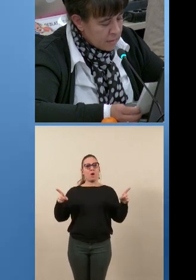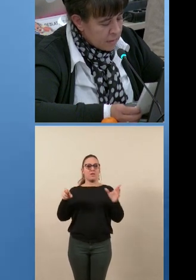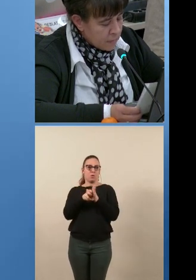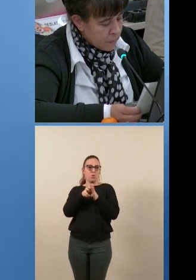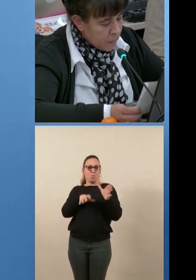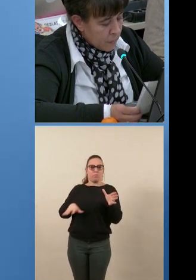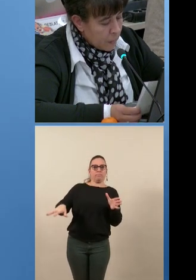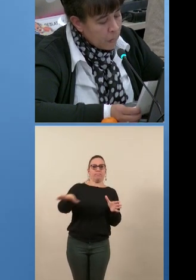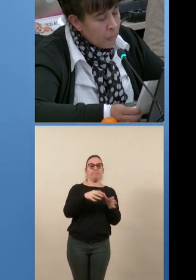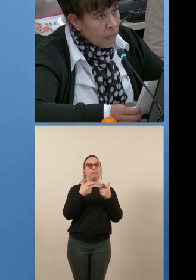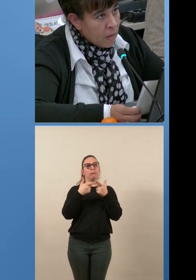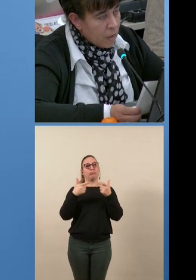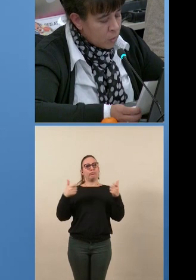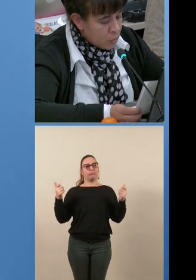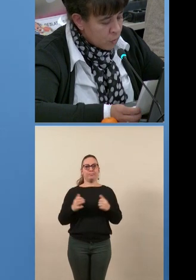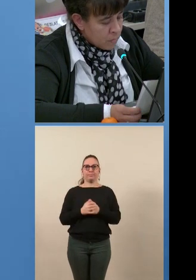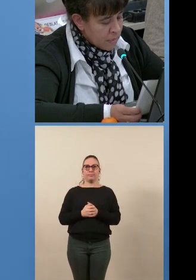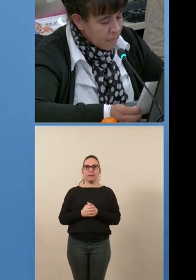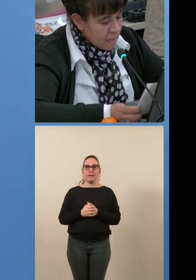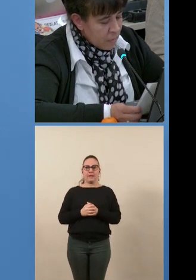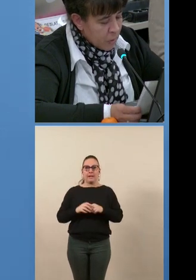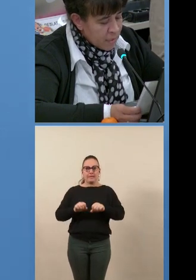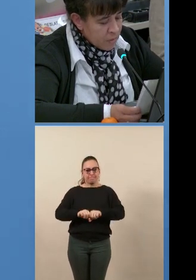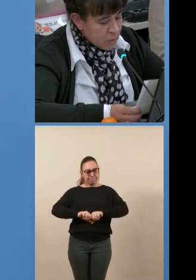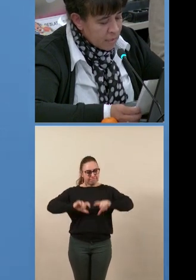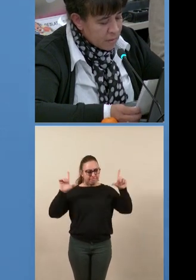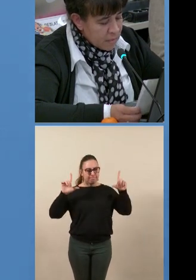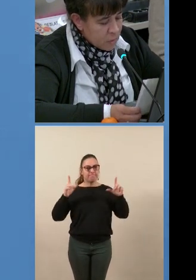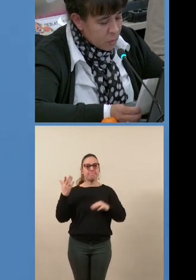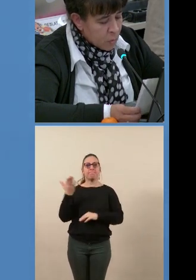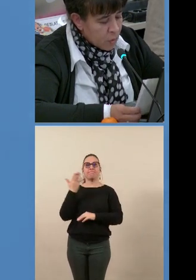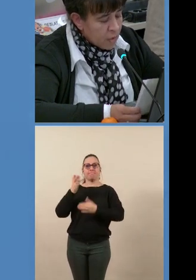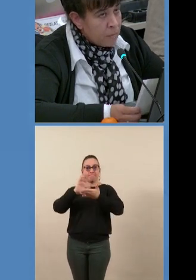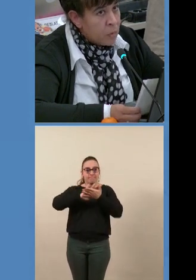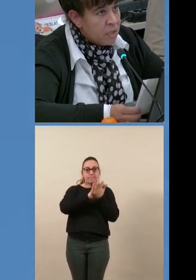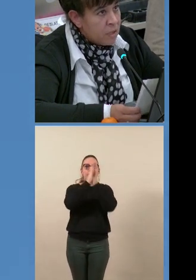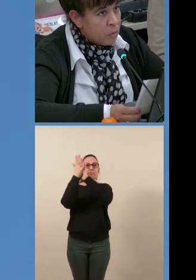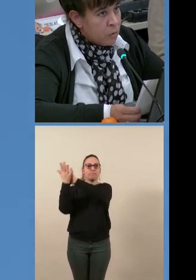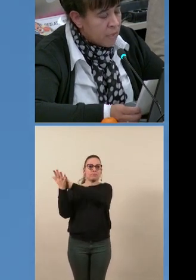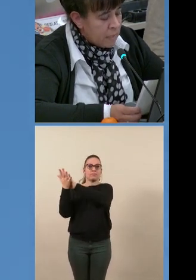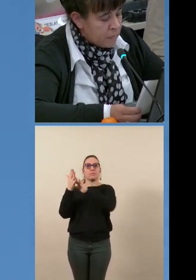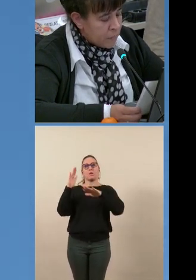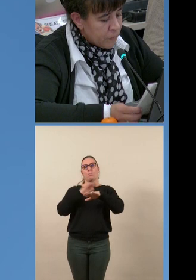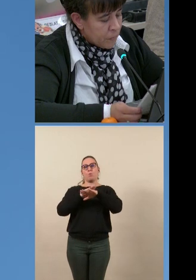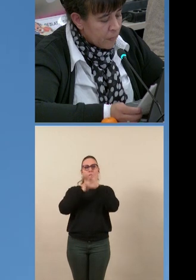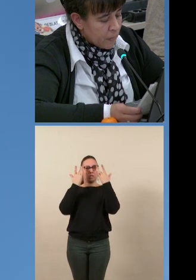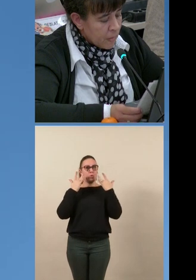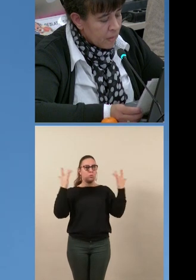et cetera un zoom est porté sur les transition au cœur des politiques